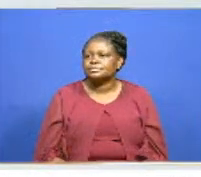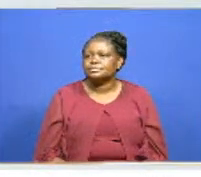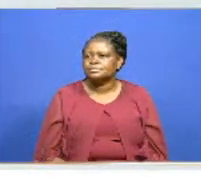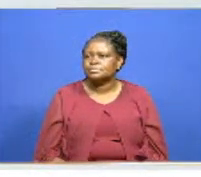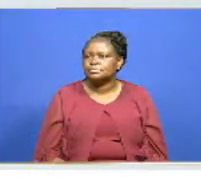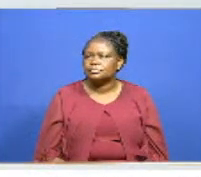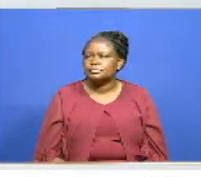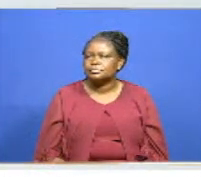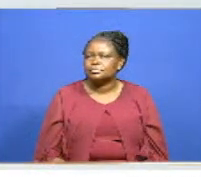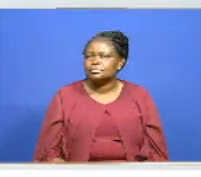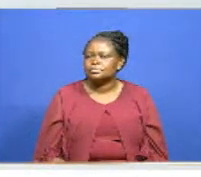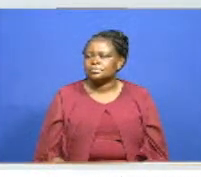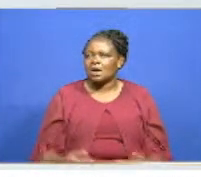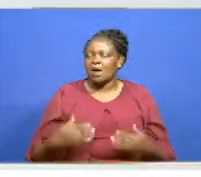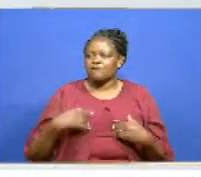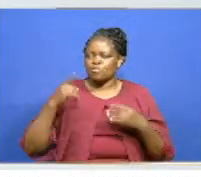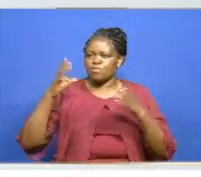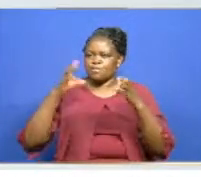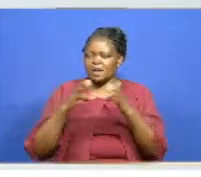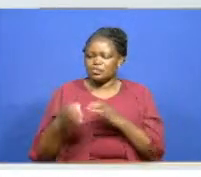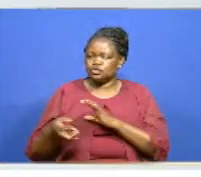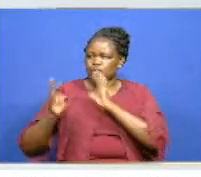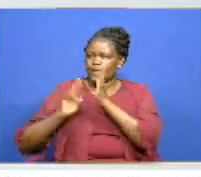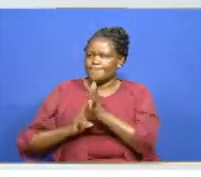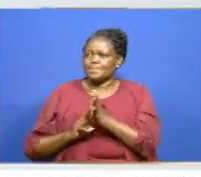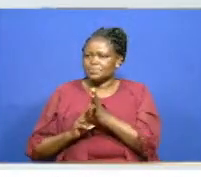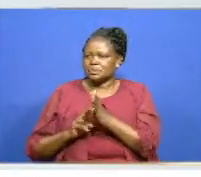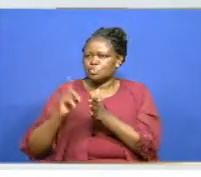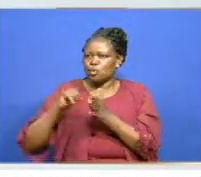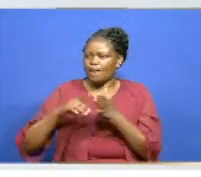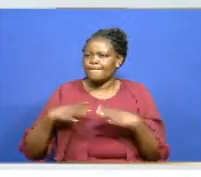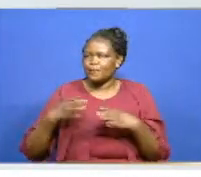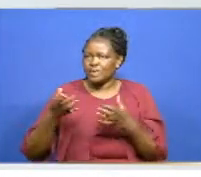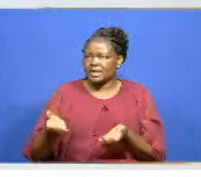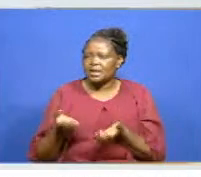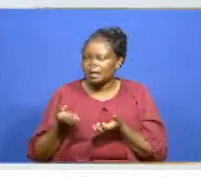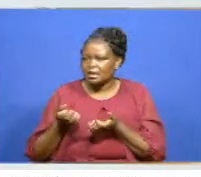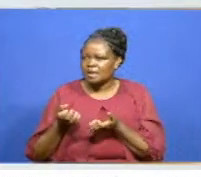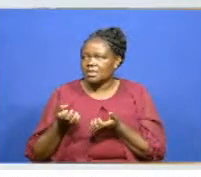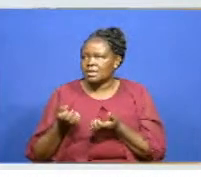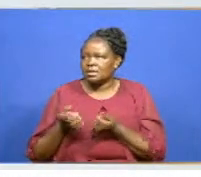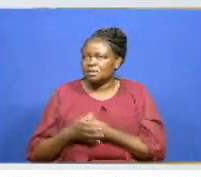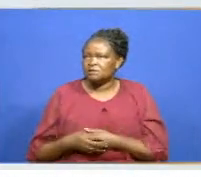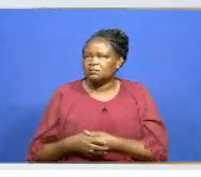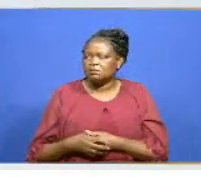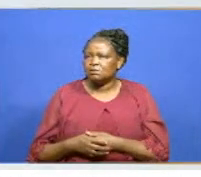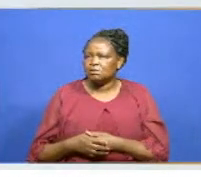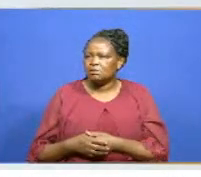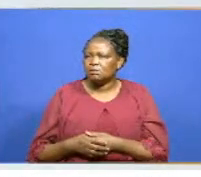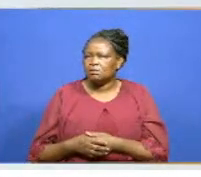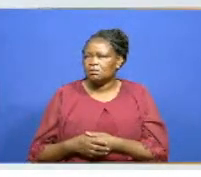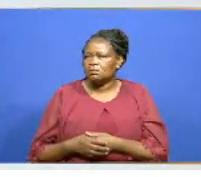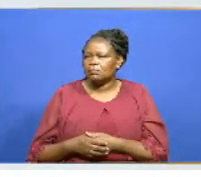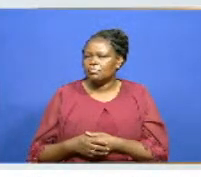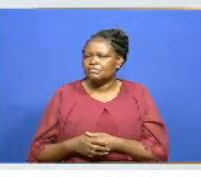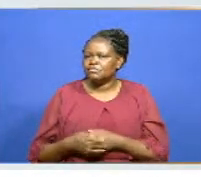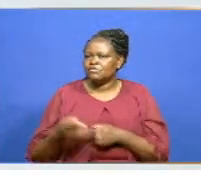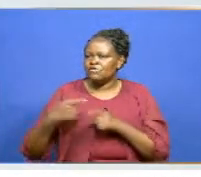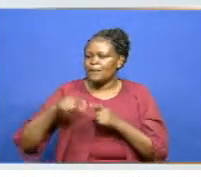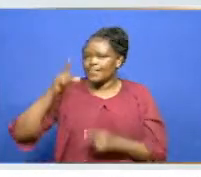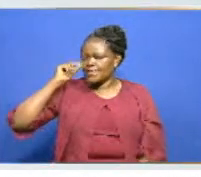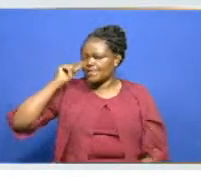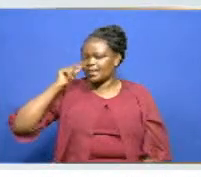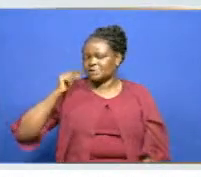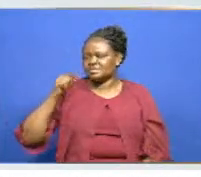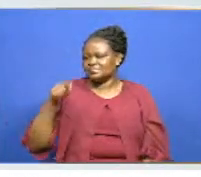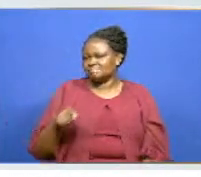wa kuwa na chama kimoja cha kuwakilisha matakwa ya watu ambao wametoka kutoka eneo za pwani